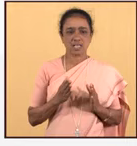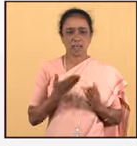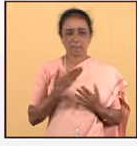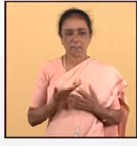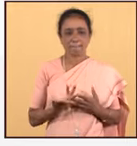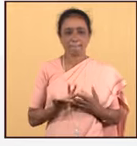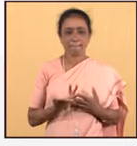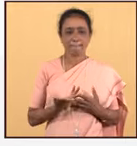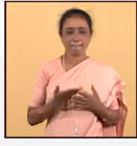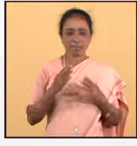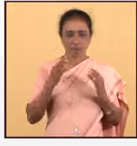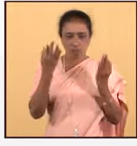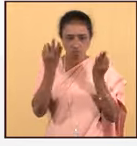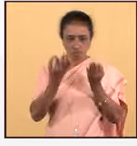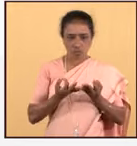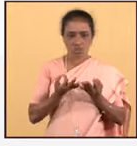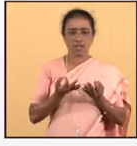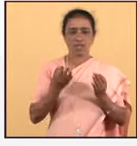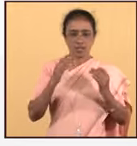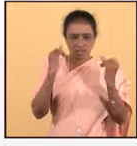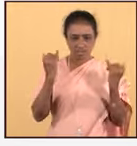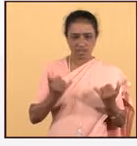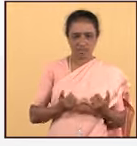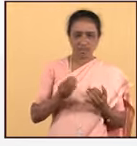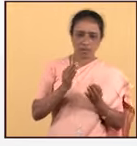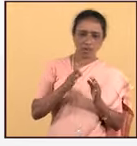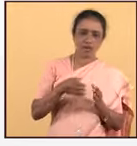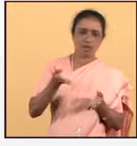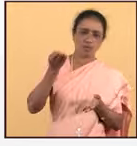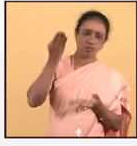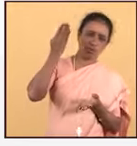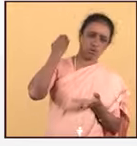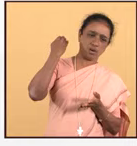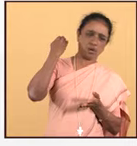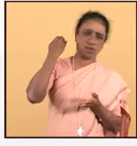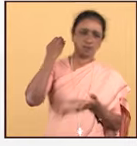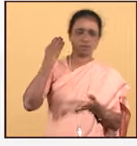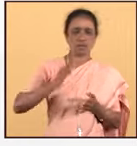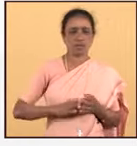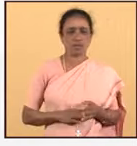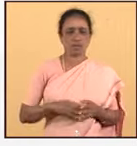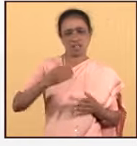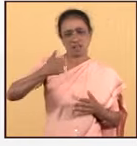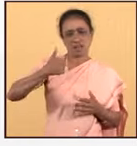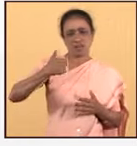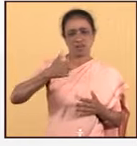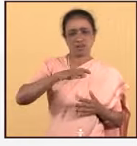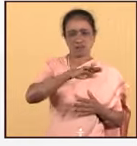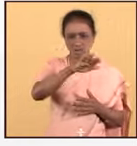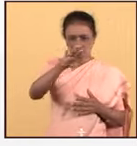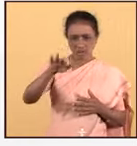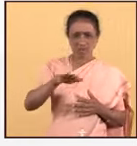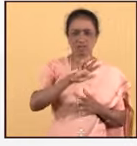அப்படிங்கப்பனா நவீன இந்தியாவின் சிற்பி, நம் நாட்டின் முன்னோடிகள் திரு ராஜாராம் மோகன் ராய், சர் சையத்